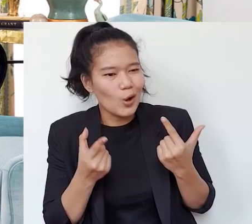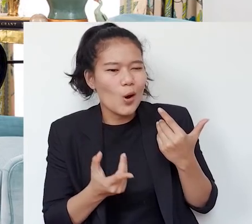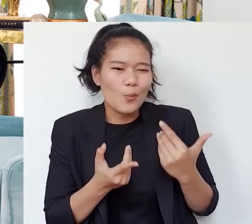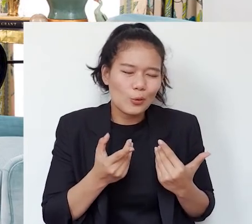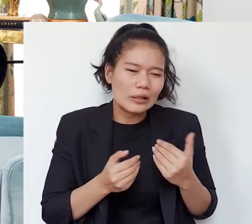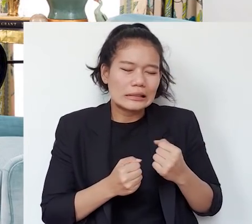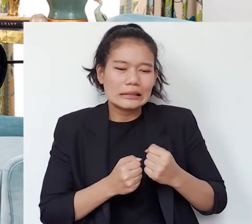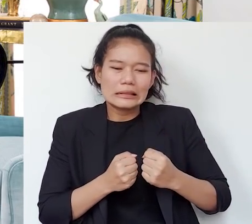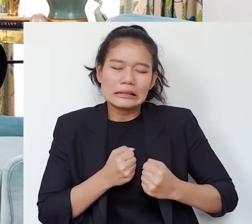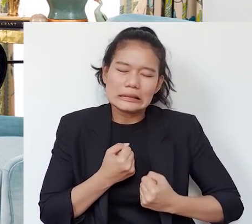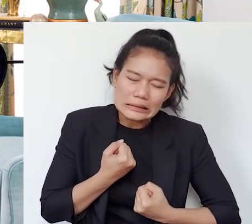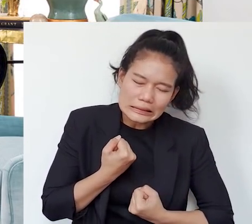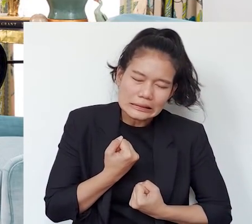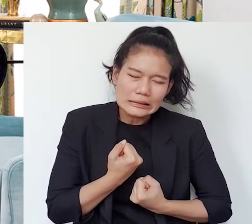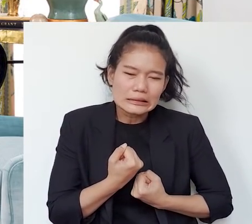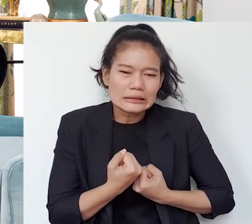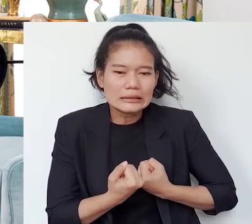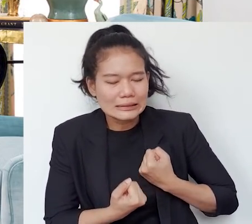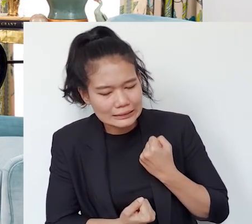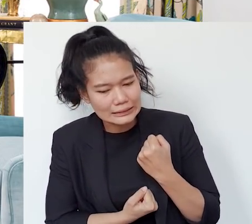tertatih.